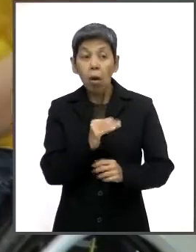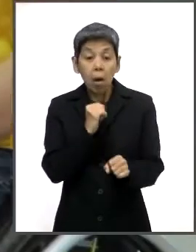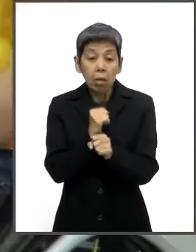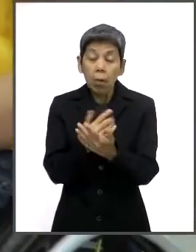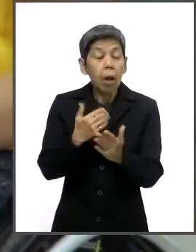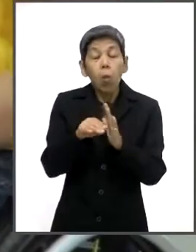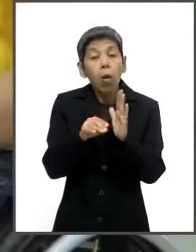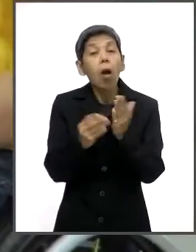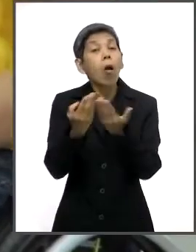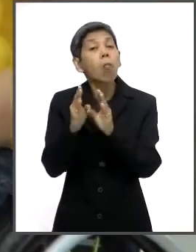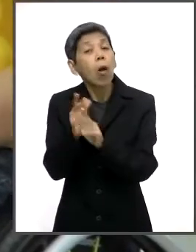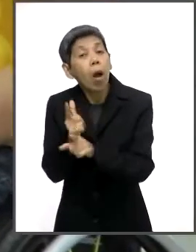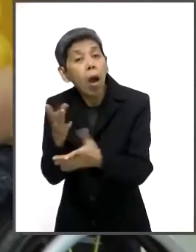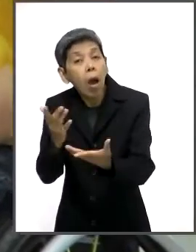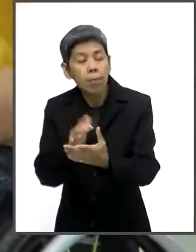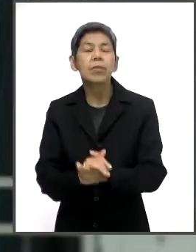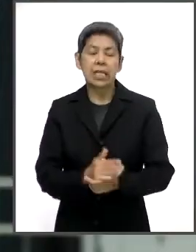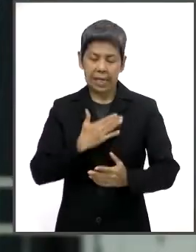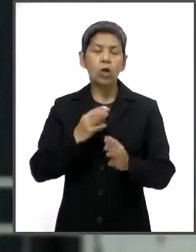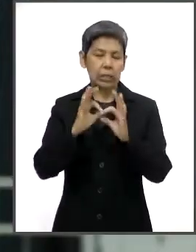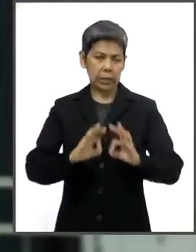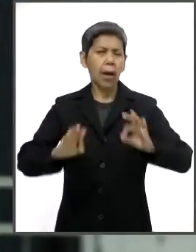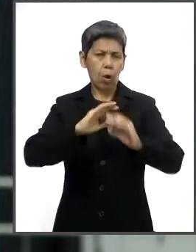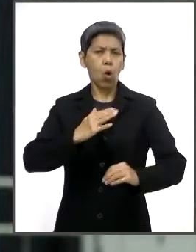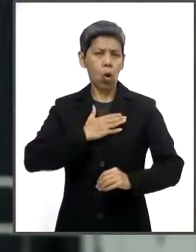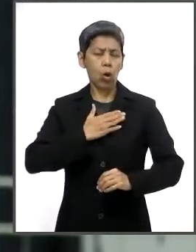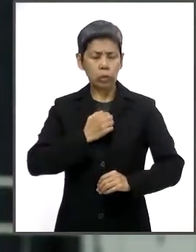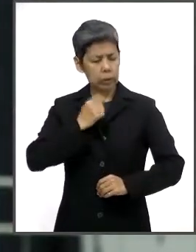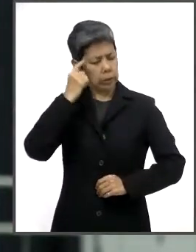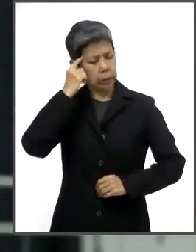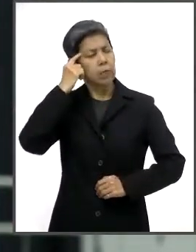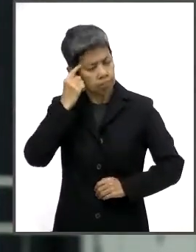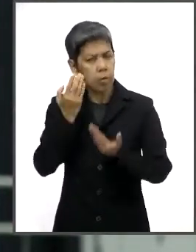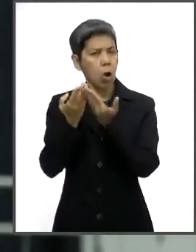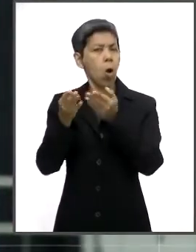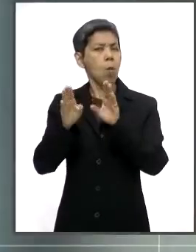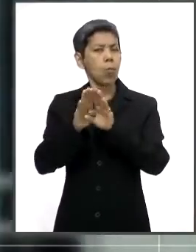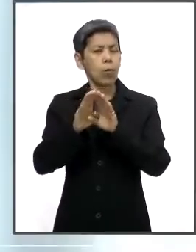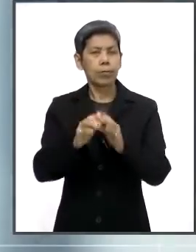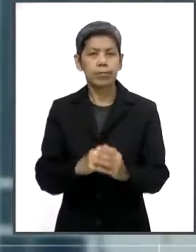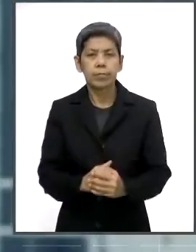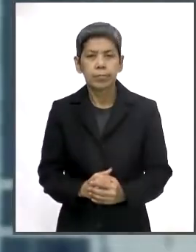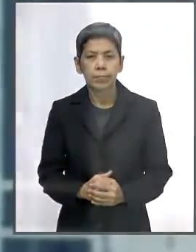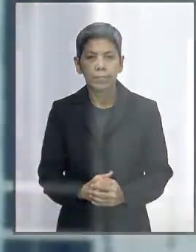ถ้าเราไม่ได้เราจะทำยังไงครอบครัวเราจะอยู่ยังไงเงี้ยคือจุดสำคัญของพี่เลยก็คือมองถึงครอบครัวเป็นหลัก